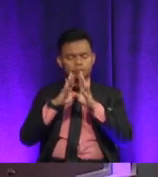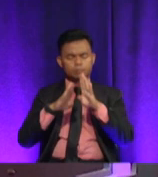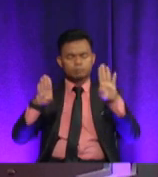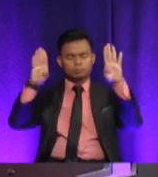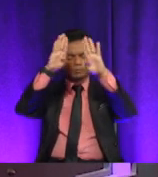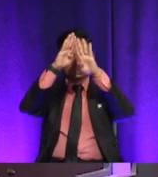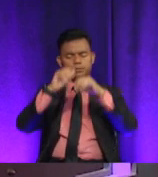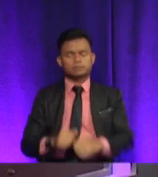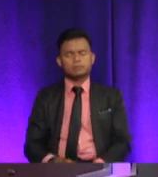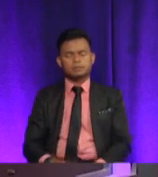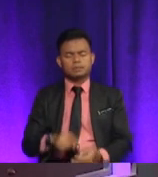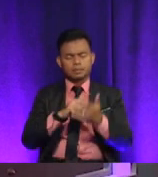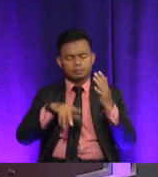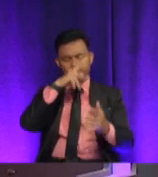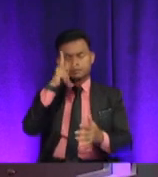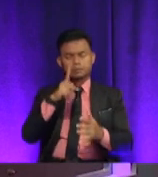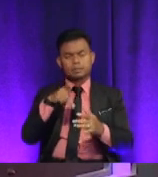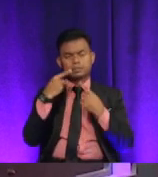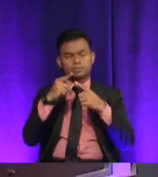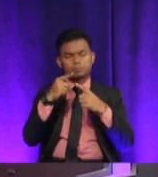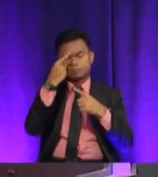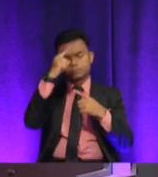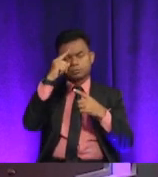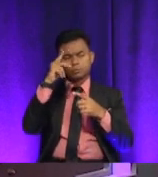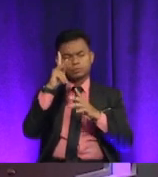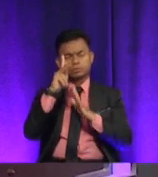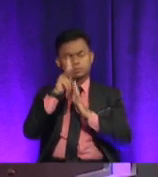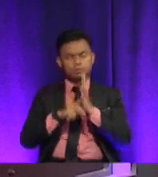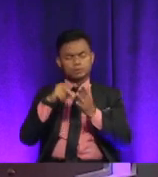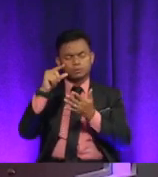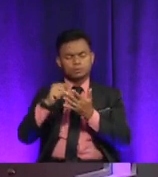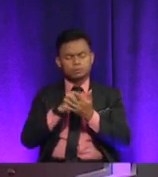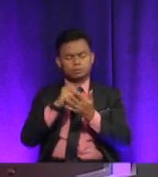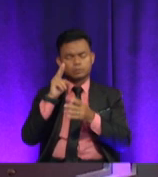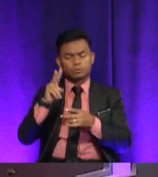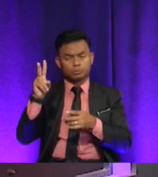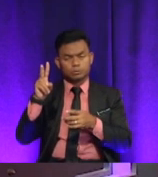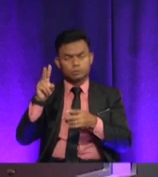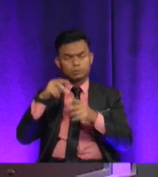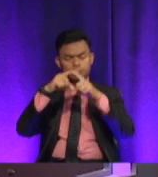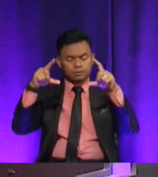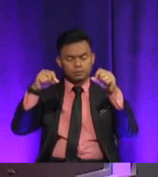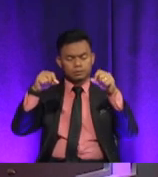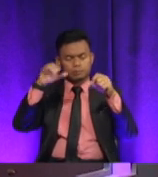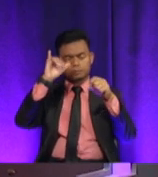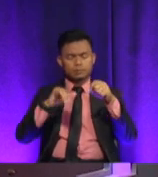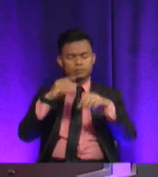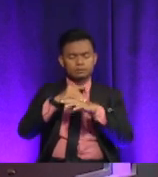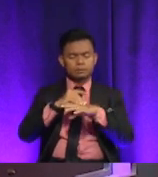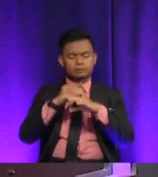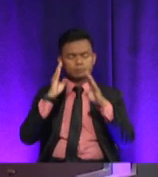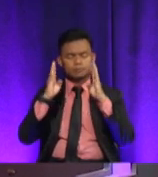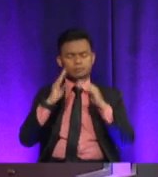Oke untuk kedua-dua rangka syair yang diberi jadi syair pada rangka yang